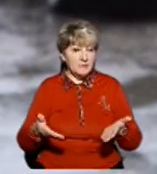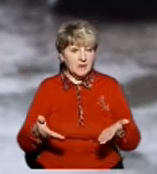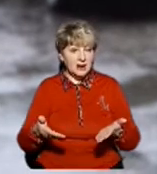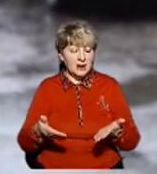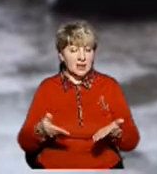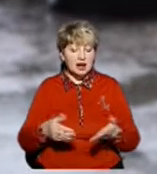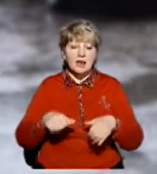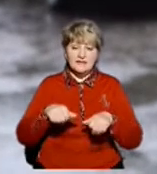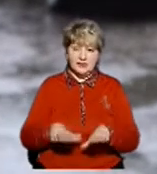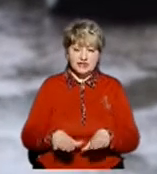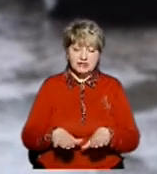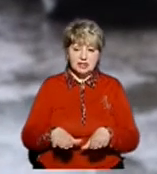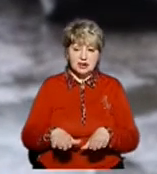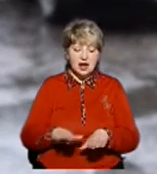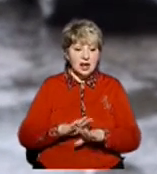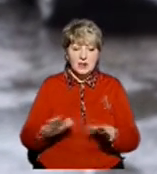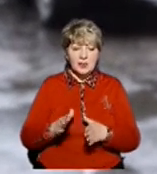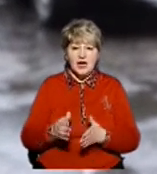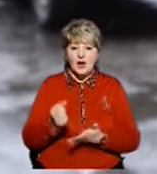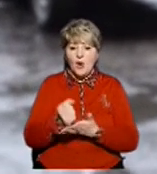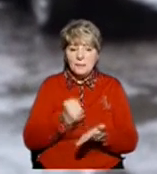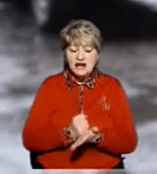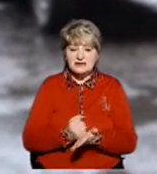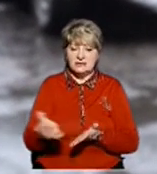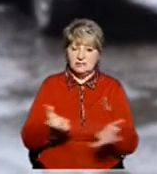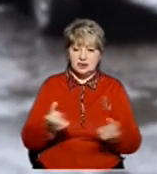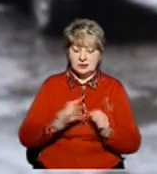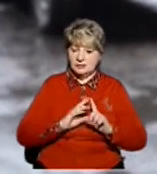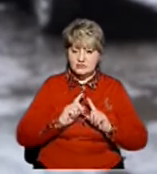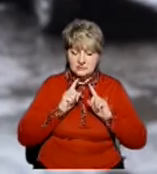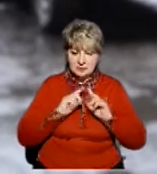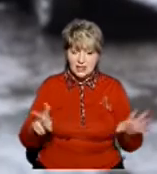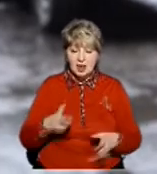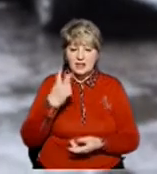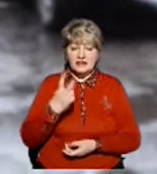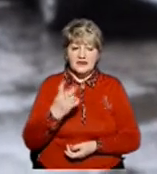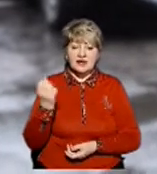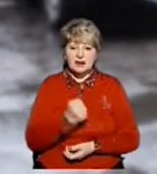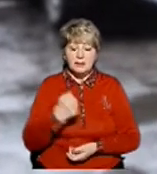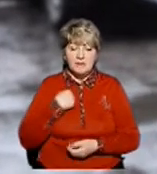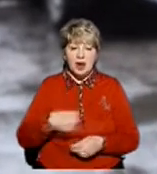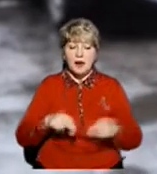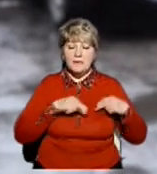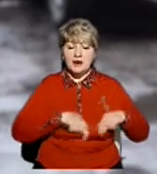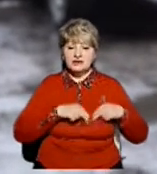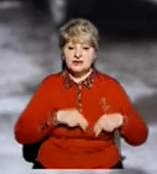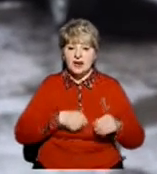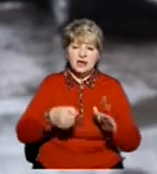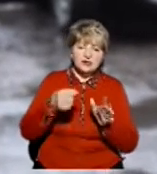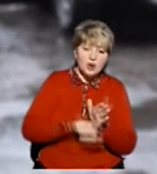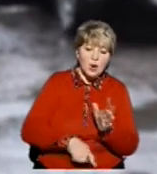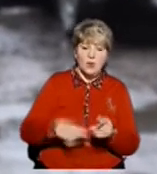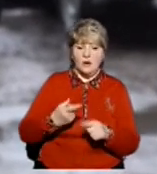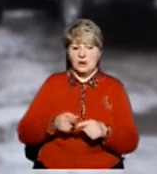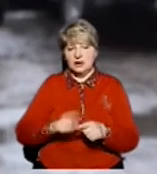співдружність ріелторів, вирішили все-таки не брати комісію. І два тижні ми працювали взагалі, неважливо, який це був сегмент, дорогі квартири чи дешеві, ми не